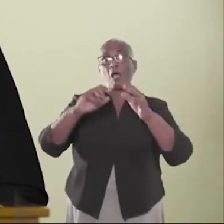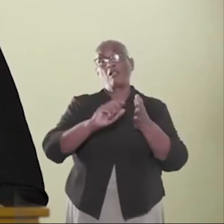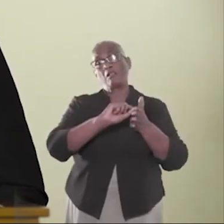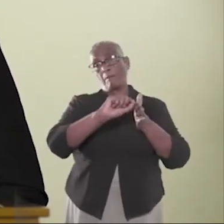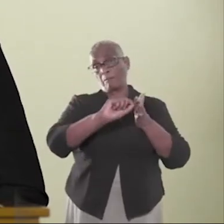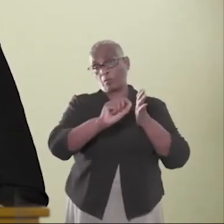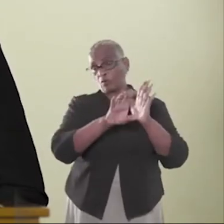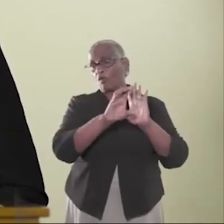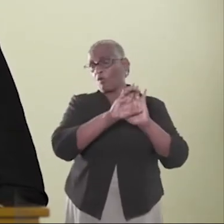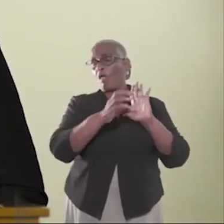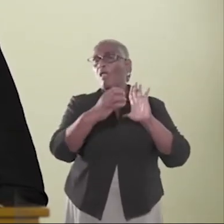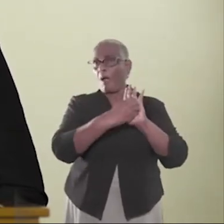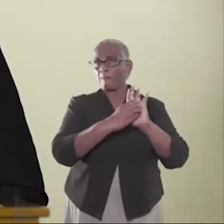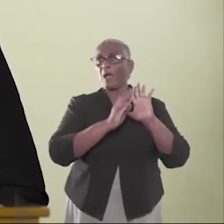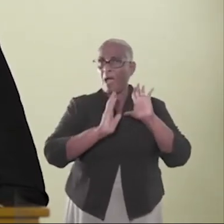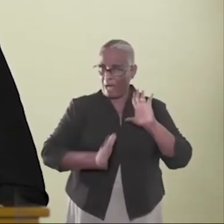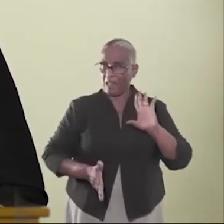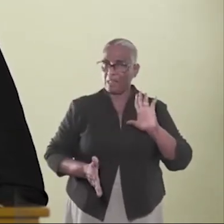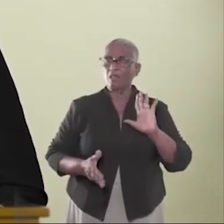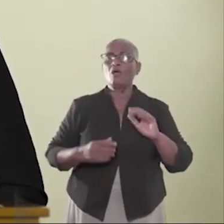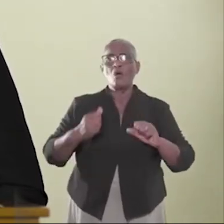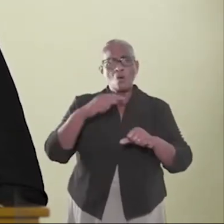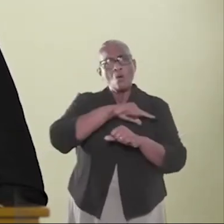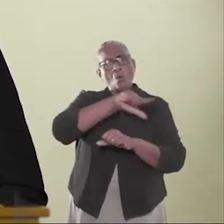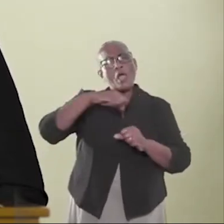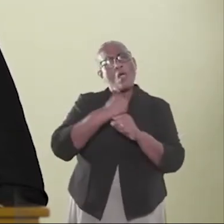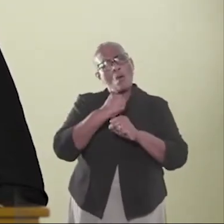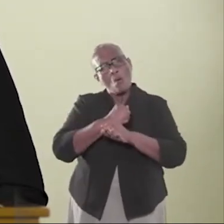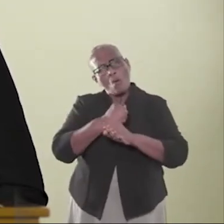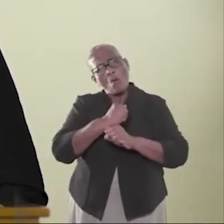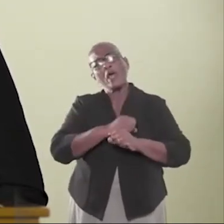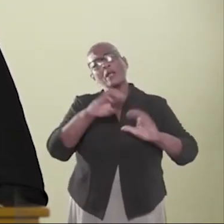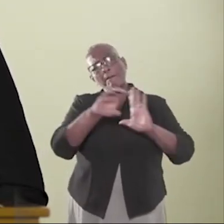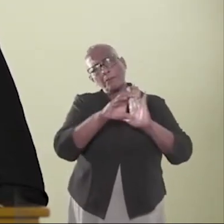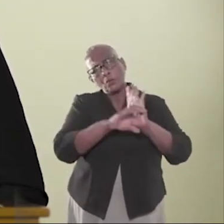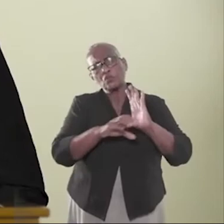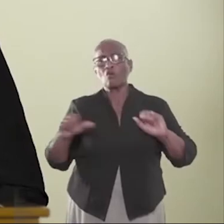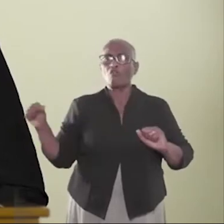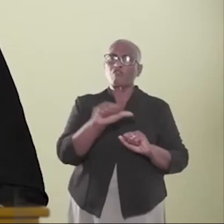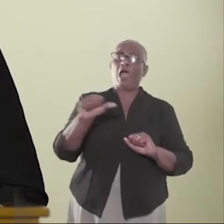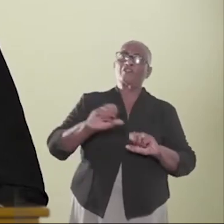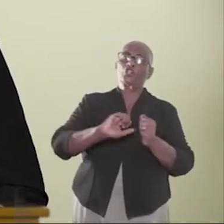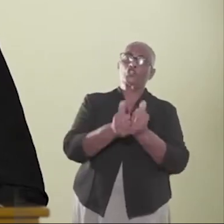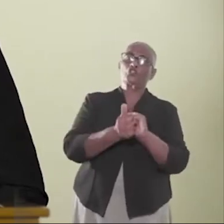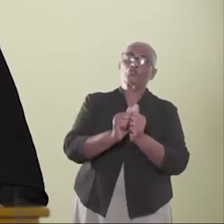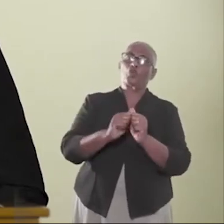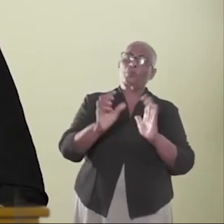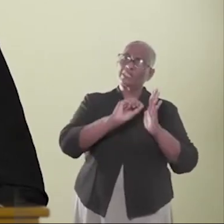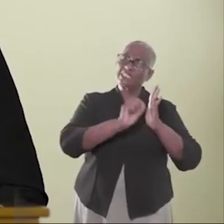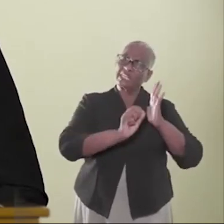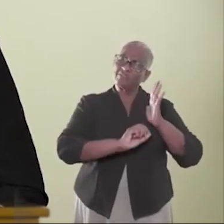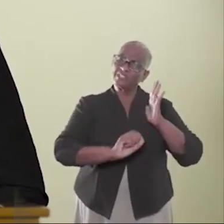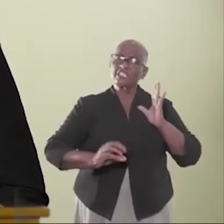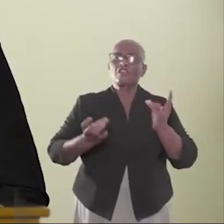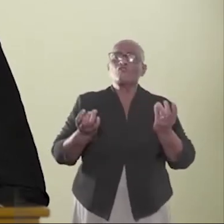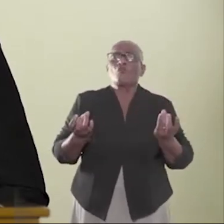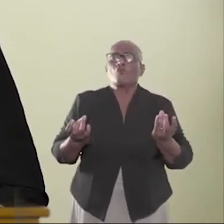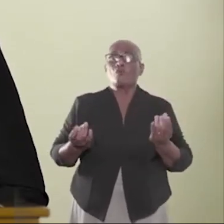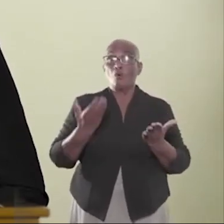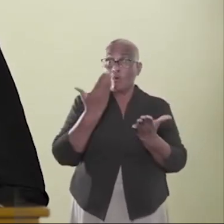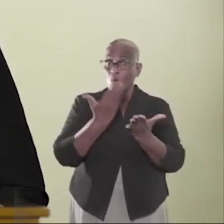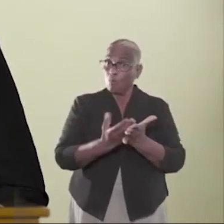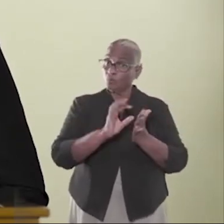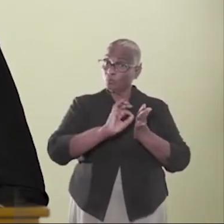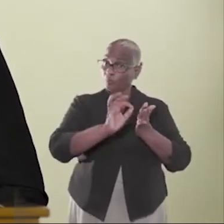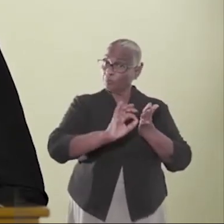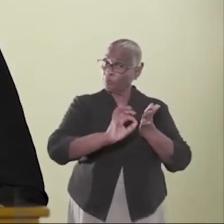volleybal reeds zijn vastgesteld. Wij werken met voortvarendheid aan de protocollen van de overige takken van sport.